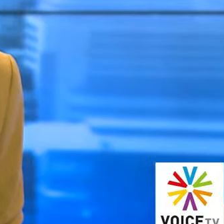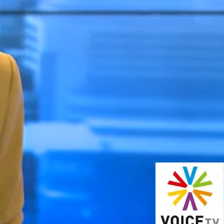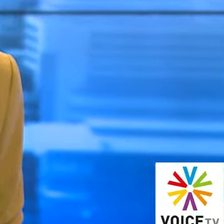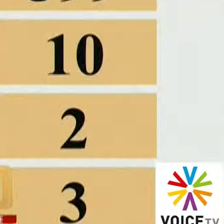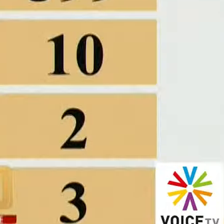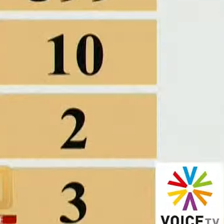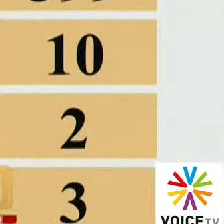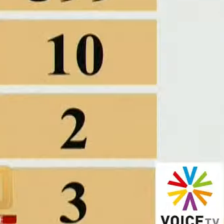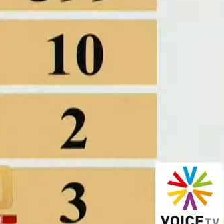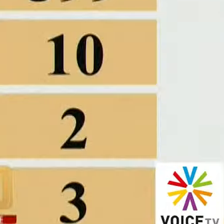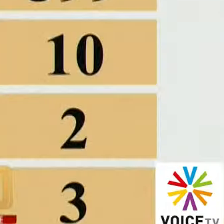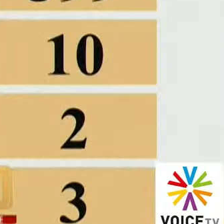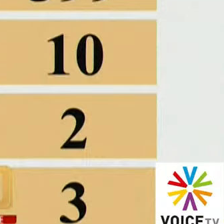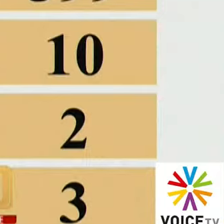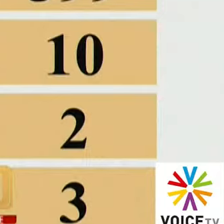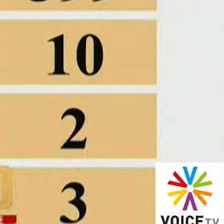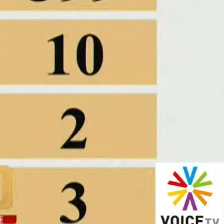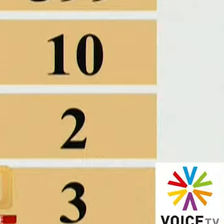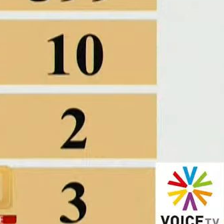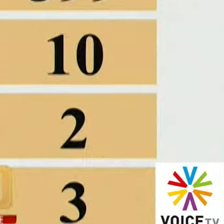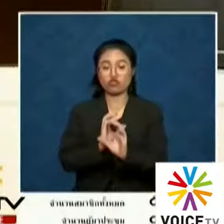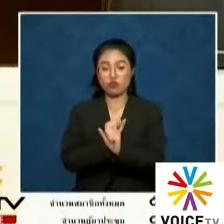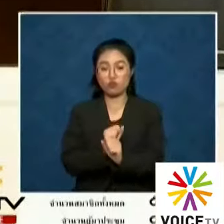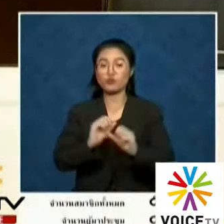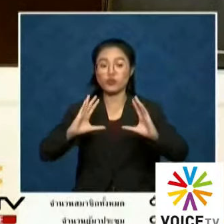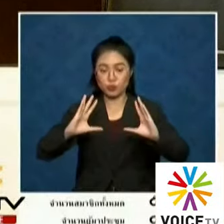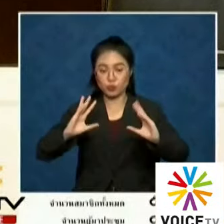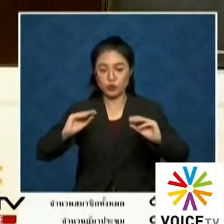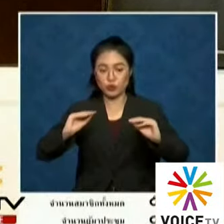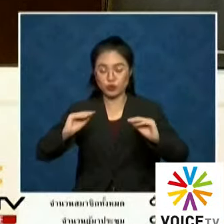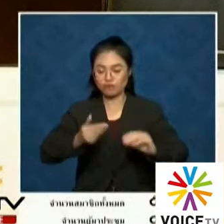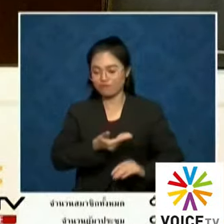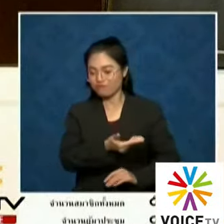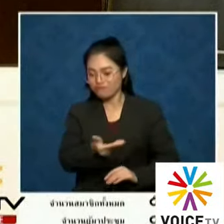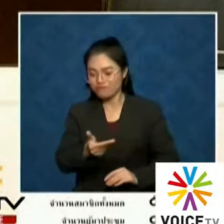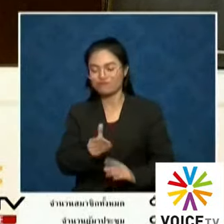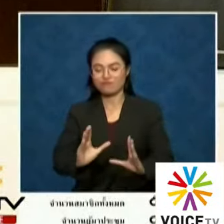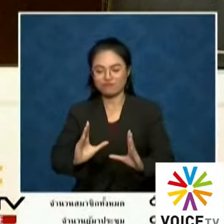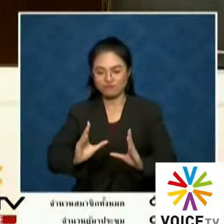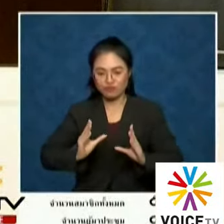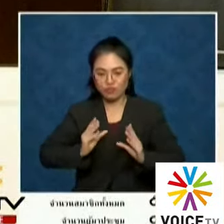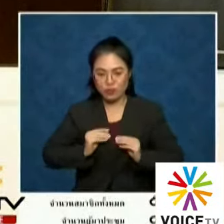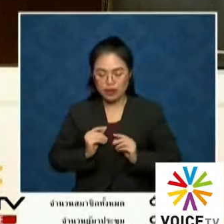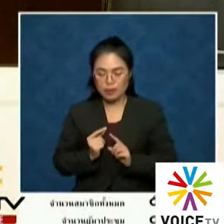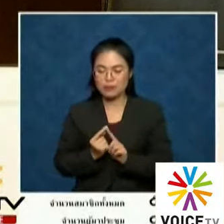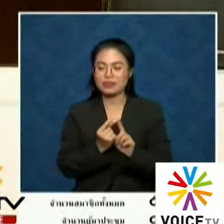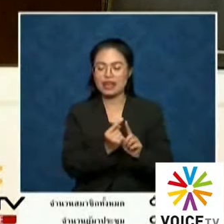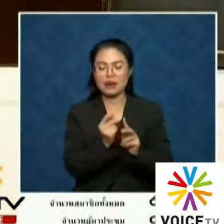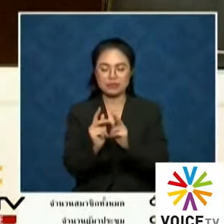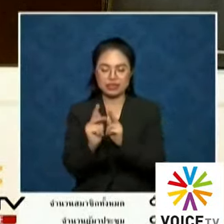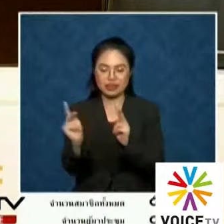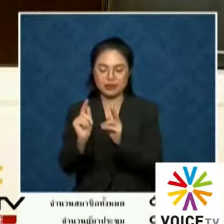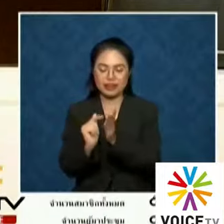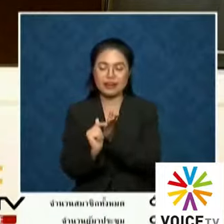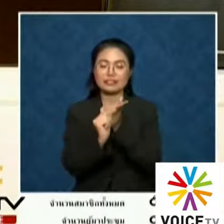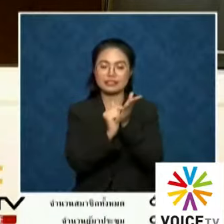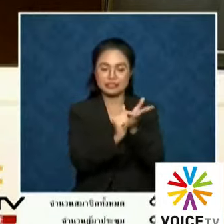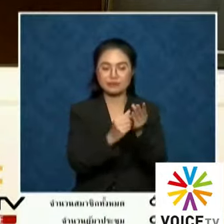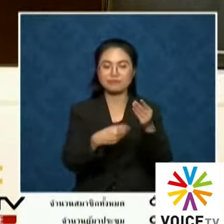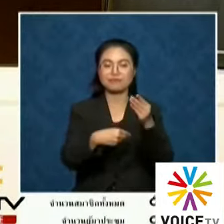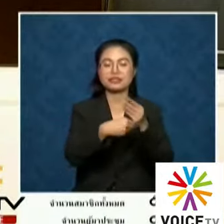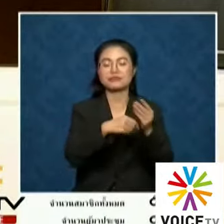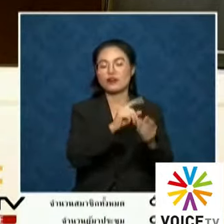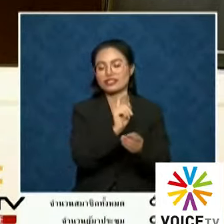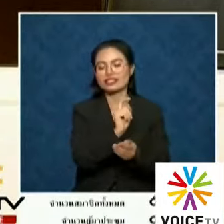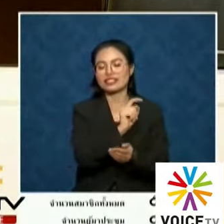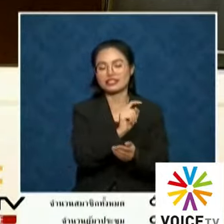คาดว่านะครับน่าจะประมาณปลายปีนี้ครับเพราะว่ามันจะต้องประกาศในราชกิจจานุเบกษา ครับ ด้วยซึ่งกระบวนการของท่านส